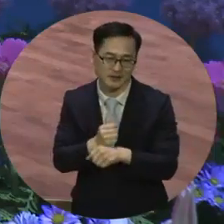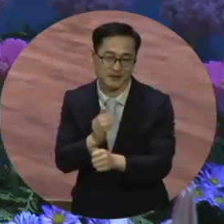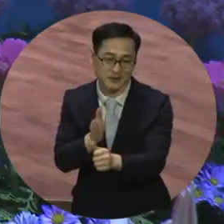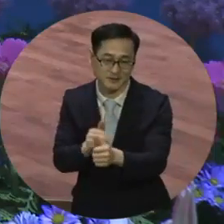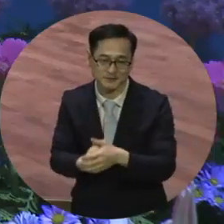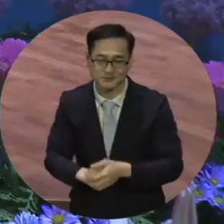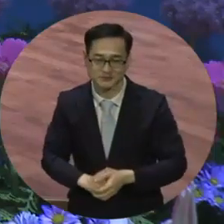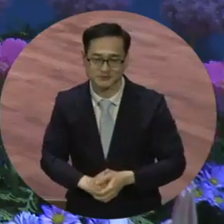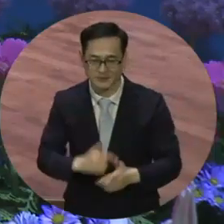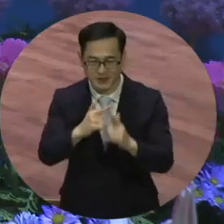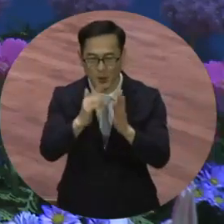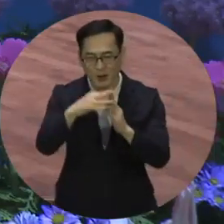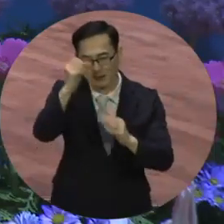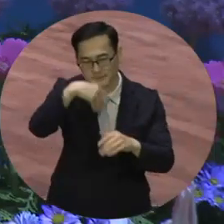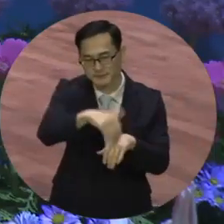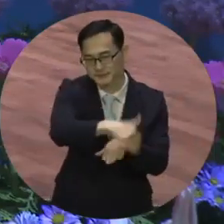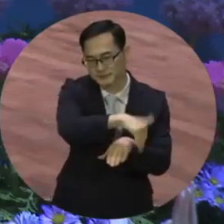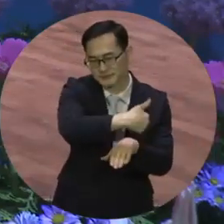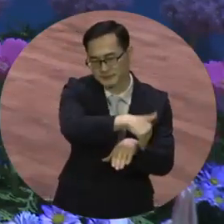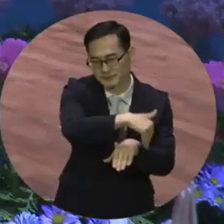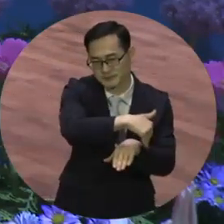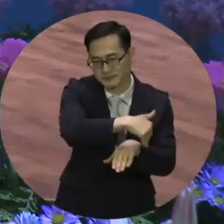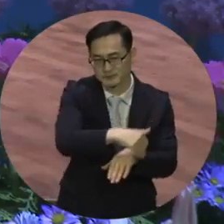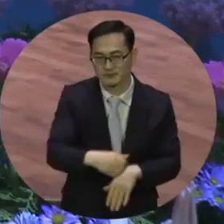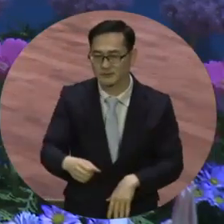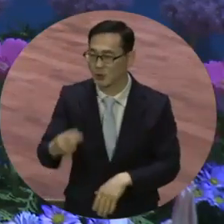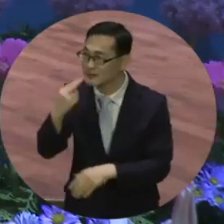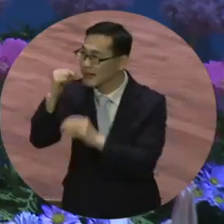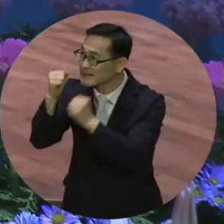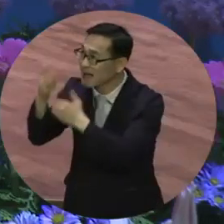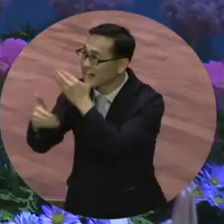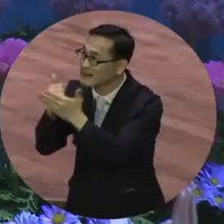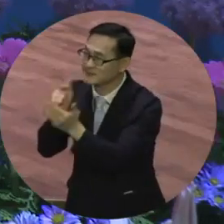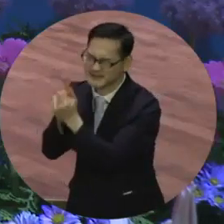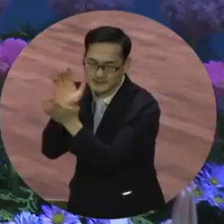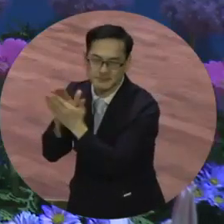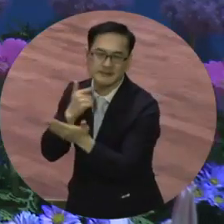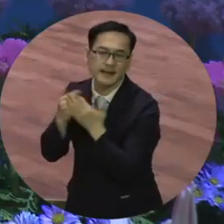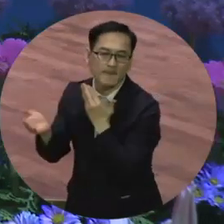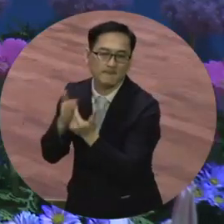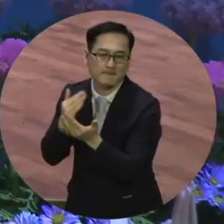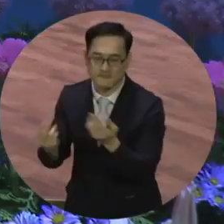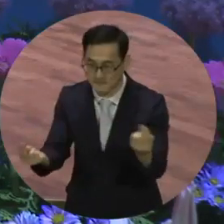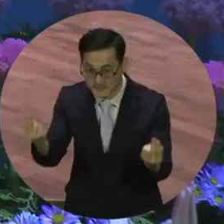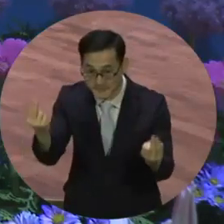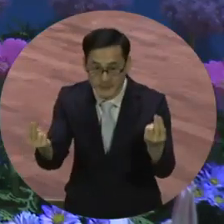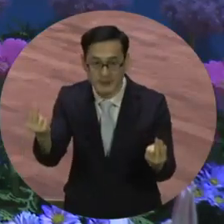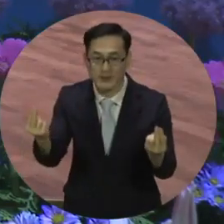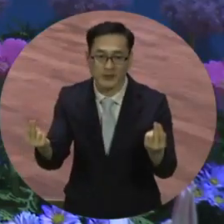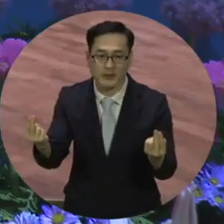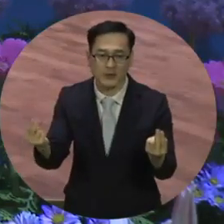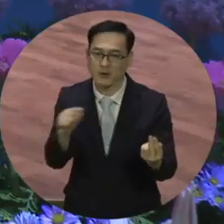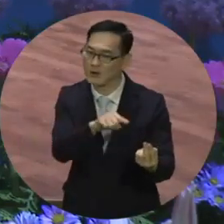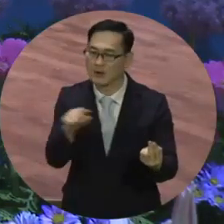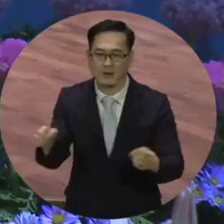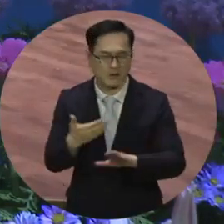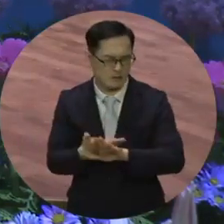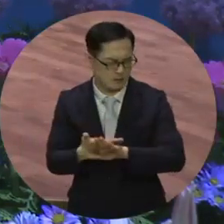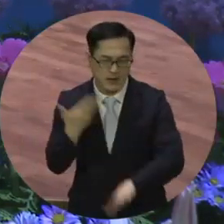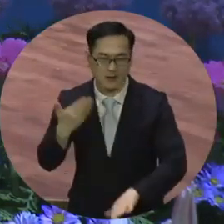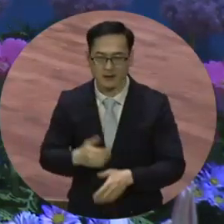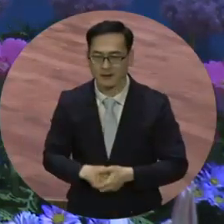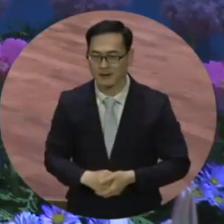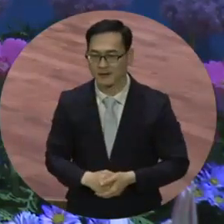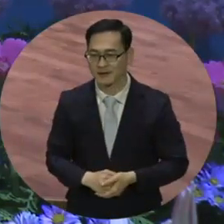종교생활을 하는 막연한 사람하고 살아계신 그리스도를 체험한 사람하고는 다릅니다. 모든